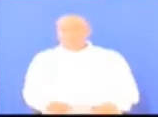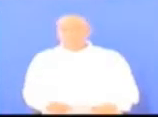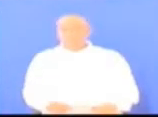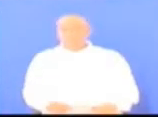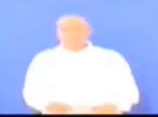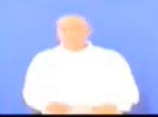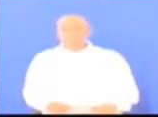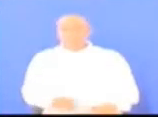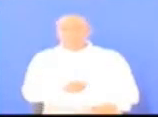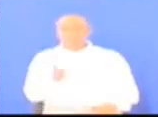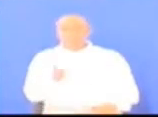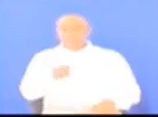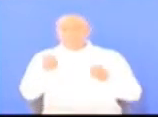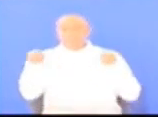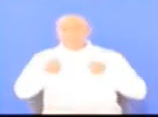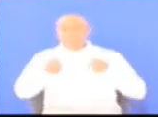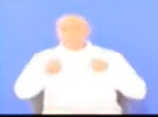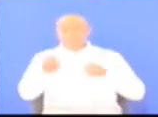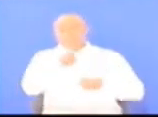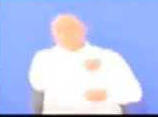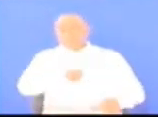jitihada zilizofanywa na rais wetu